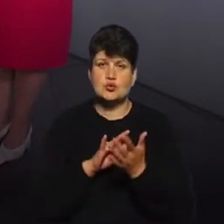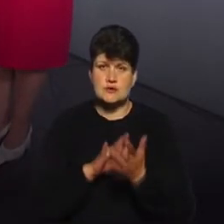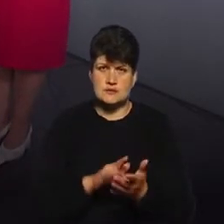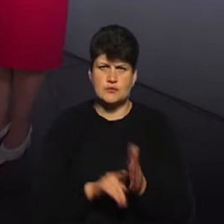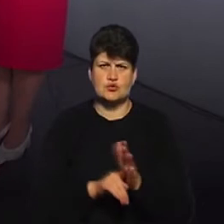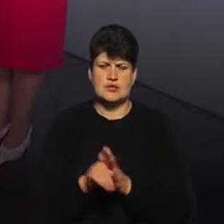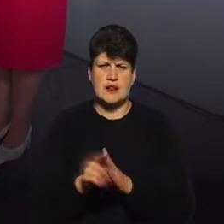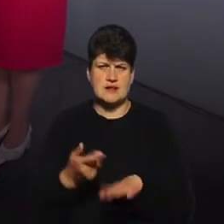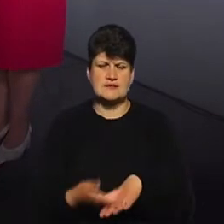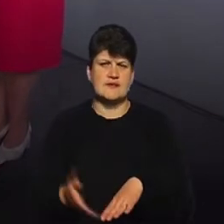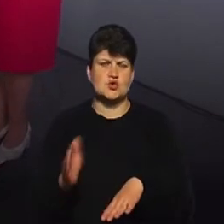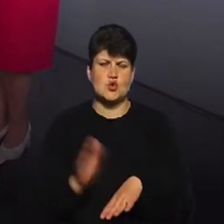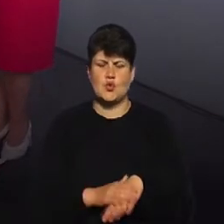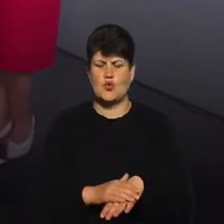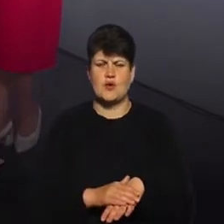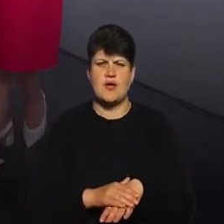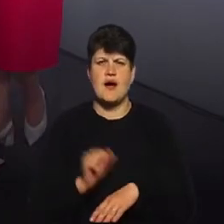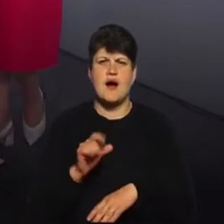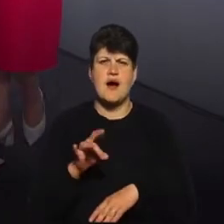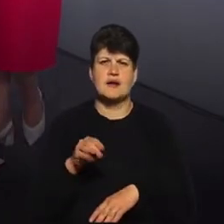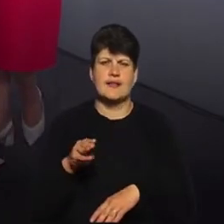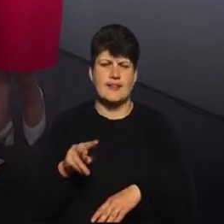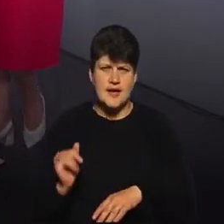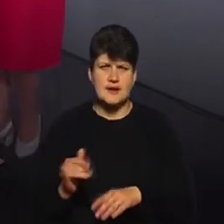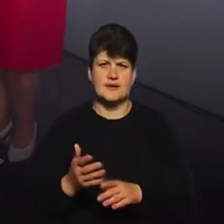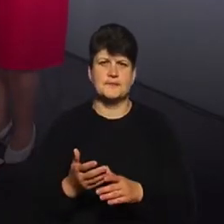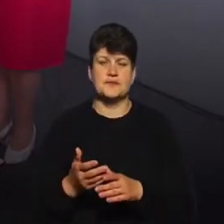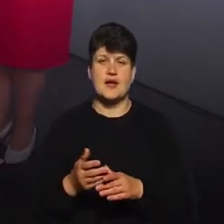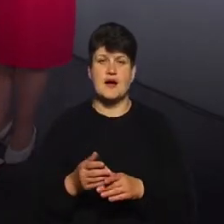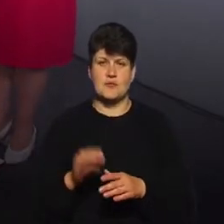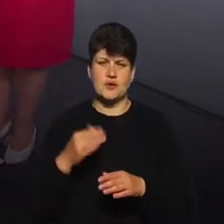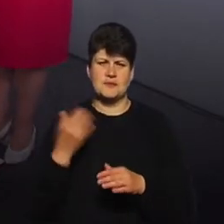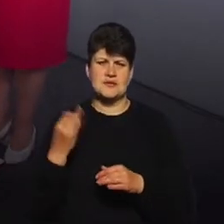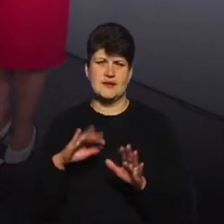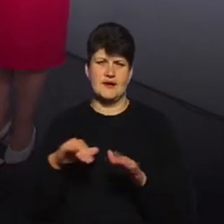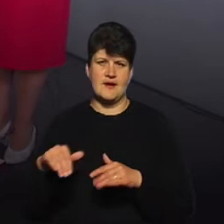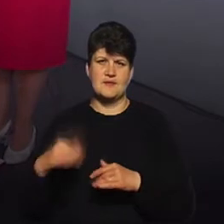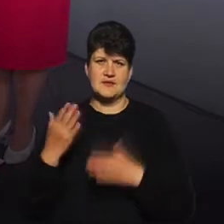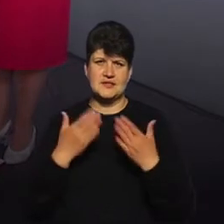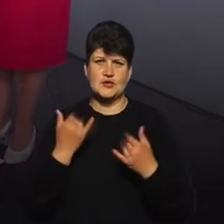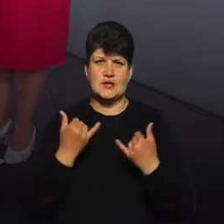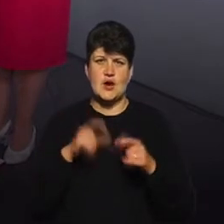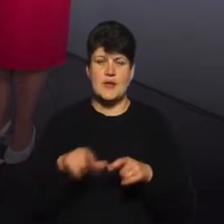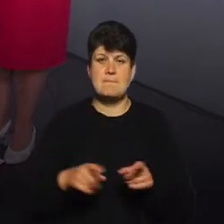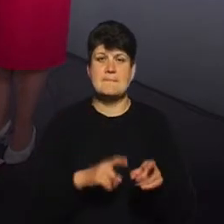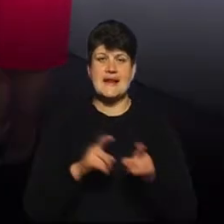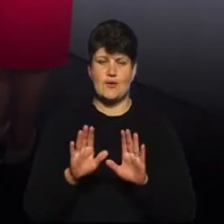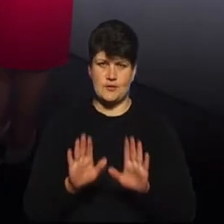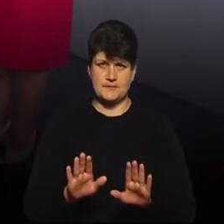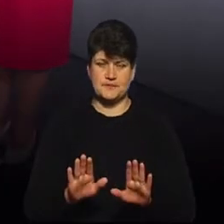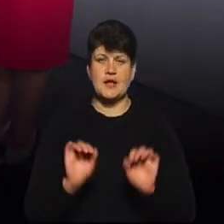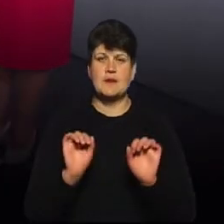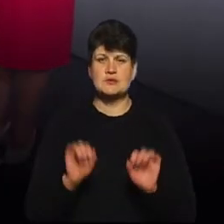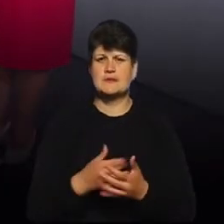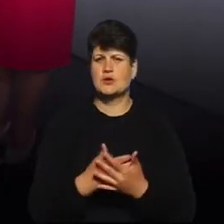так, говорить. Складна тема, але ми з того почнемо, а тоді вже будемо до цікавішого, до веселішого для людей переходити. Можливо, кількома словами просто